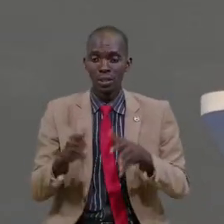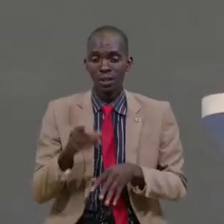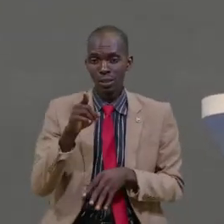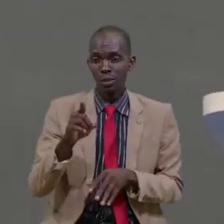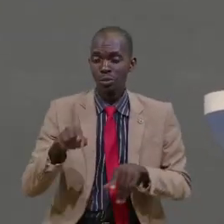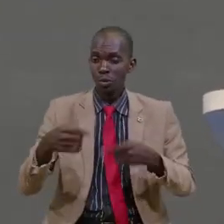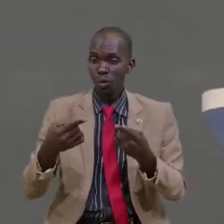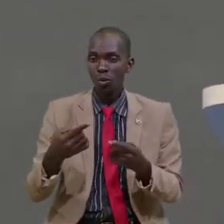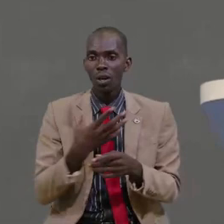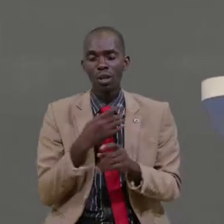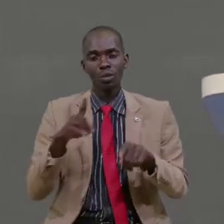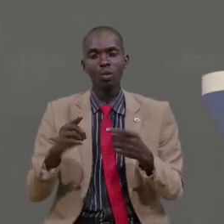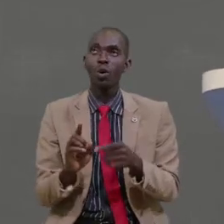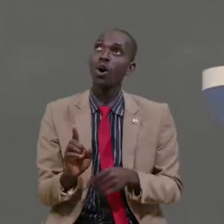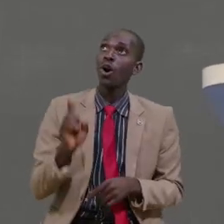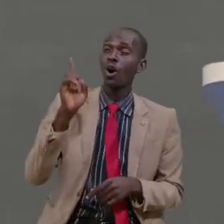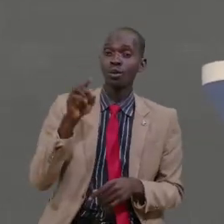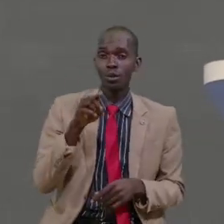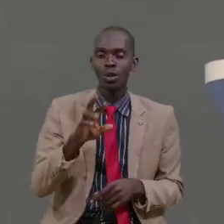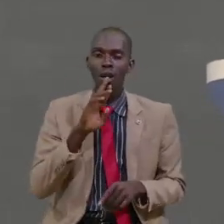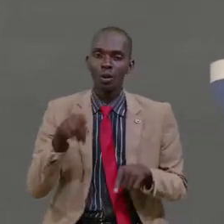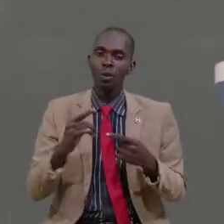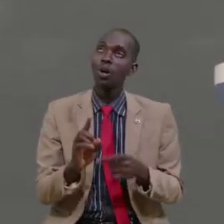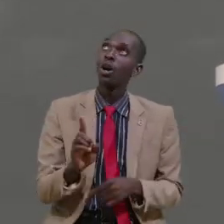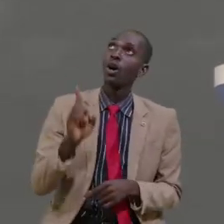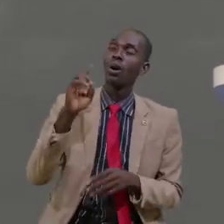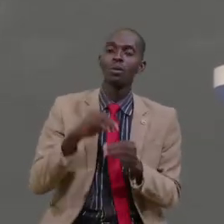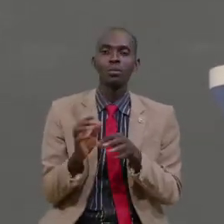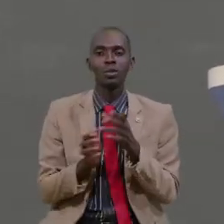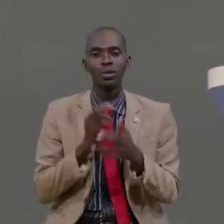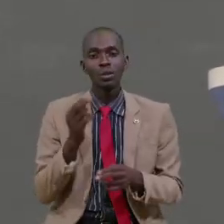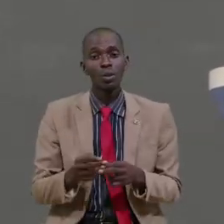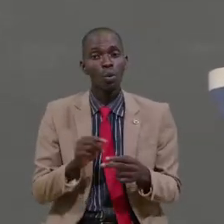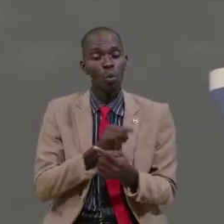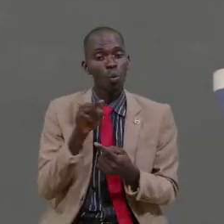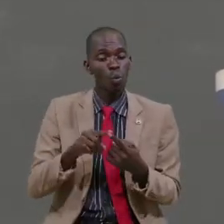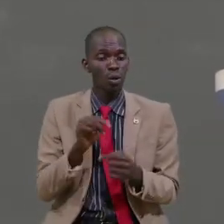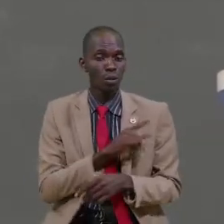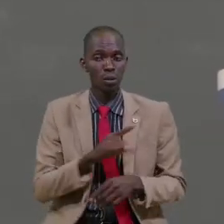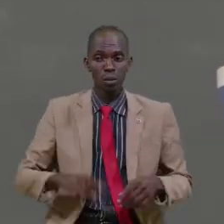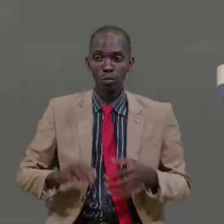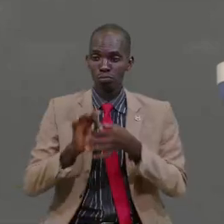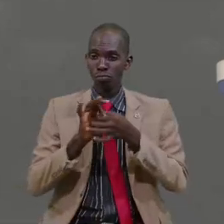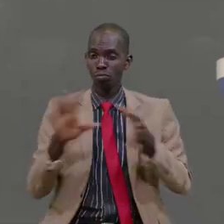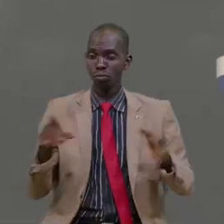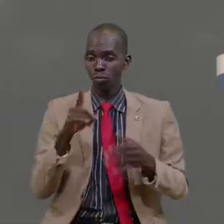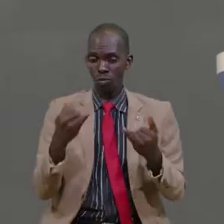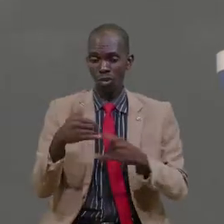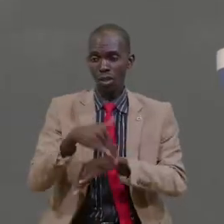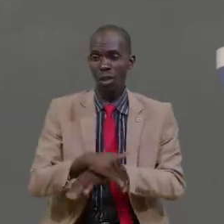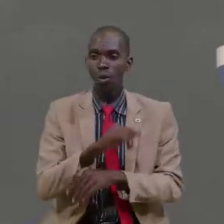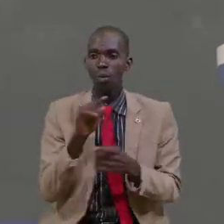Déliez-le et laissez-le en haut, plus haut. Tu iras plus haut. quand le Seigneur te délie ce